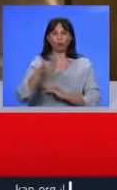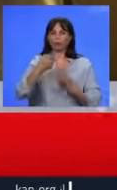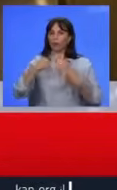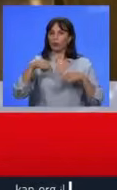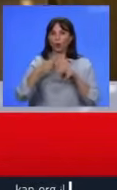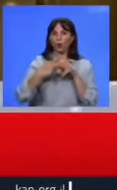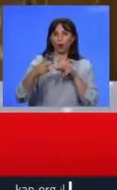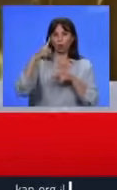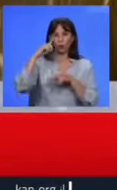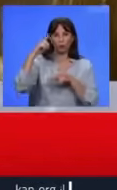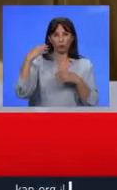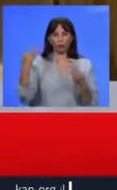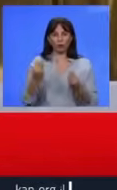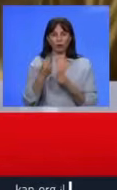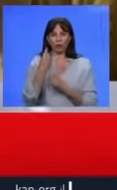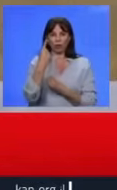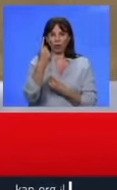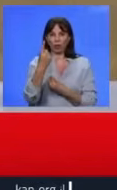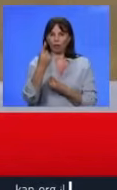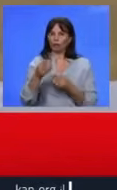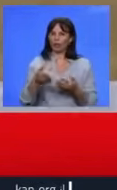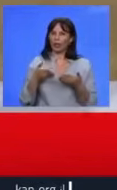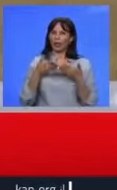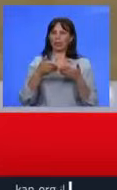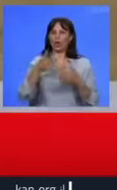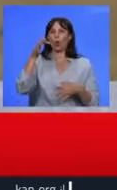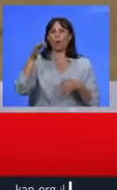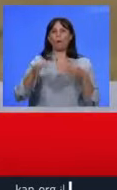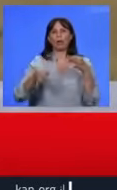דבר אחד, שעשו עם חסד הפרקליטות, עם סעיפי